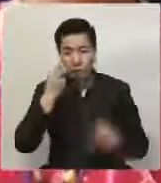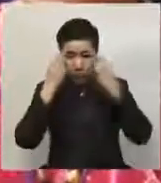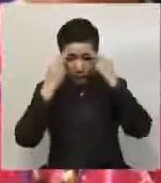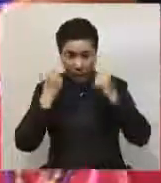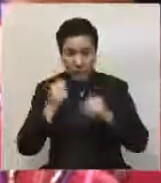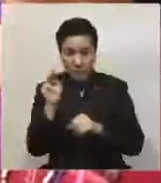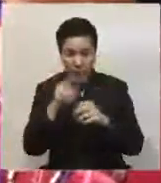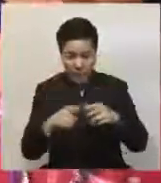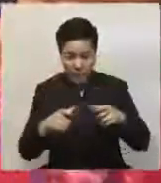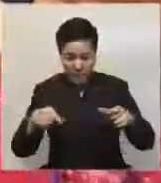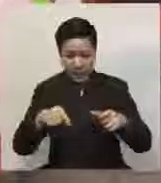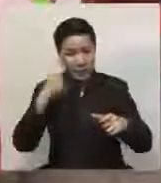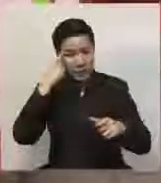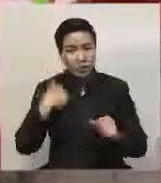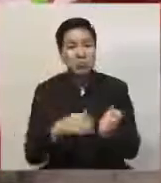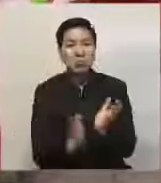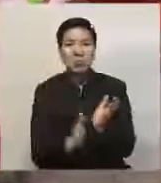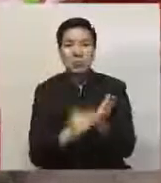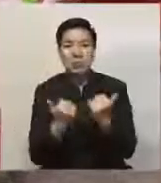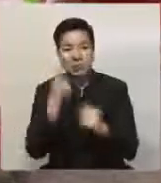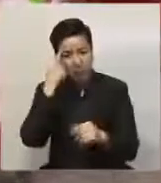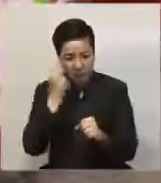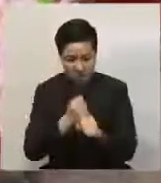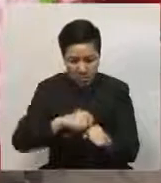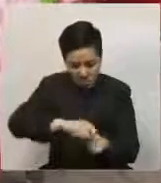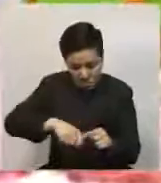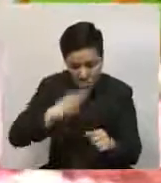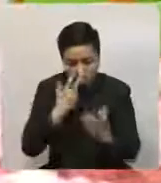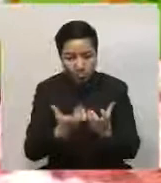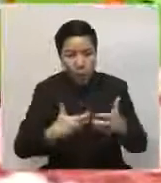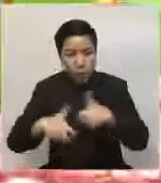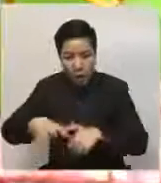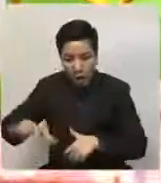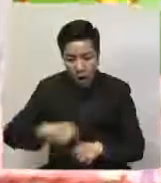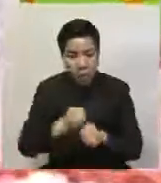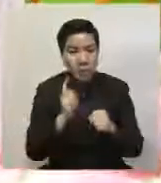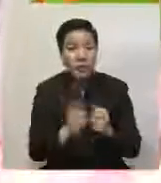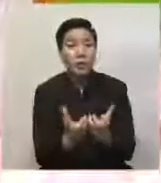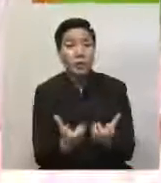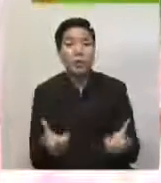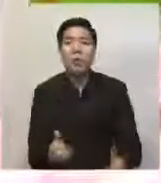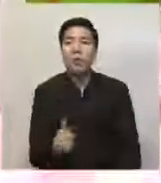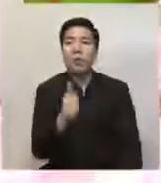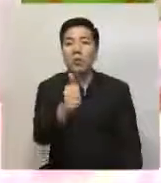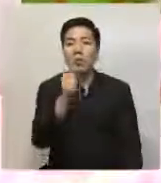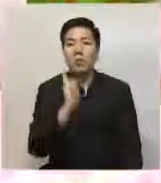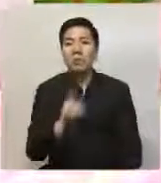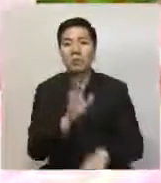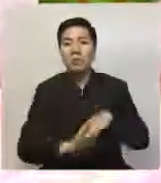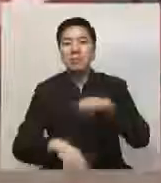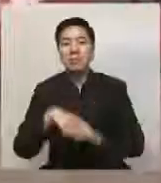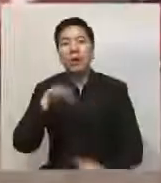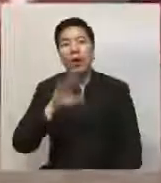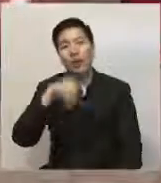จะนี่นะคะไม้ชิ้นนี้แหละแล้วก็ท่านก็ชื่นชมว่ารู้จักดัดแปลงสิ่งที่มีอยู่ในท้องถิ่นมาเป็นอุปกรณ์ถือว่าเป็นนวัตกรรมไทยแลน